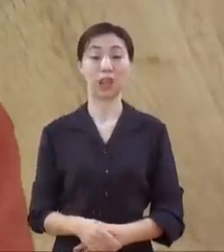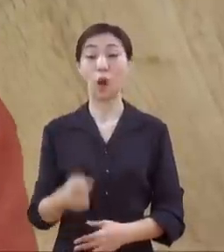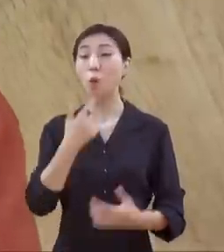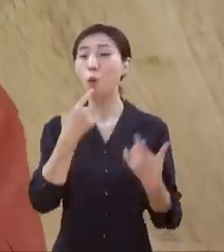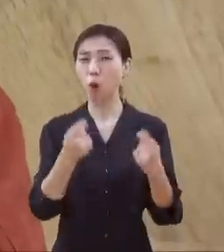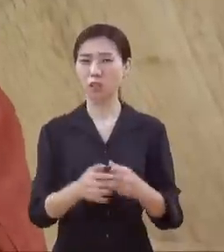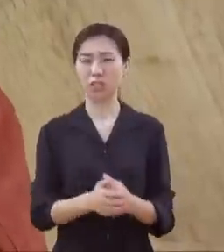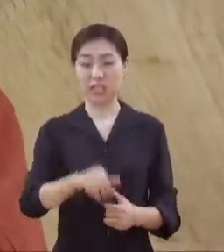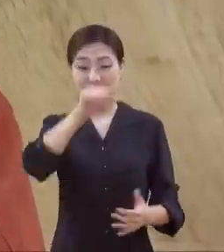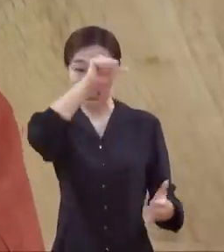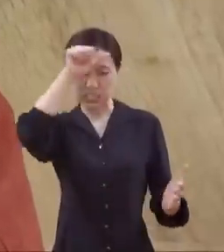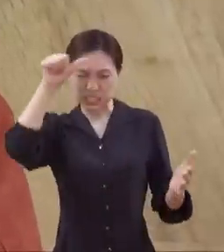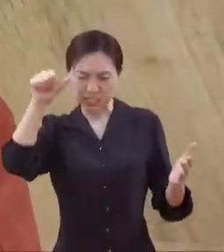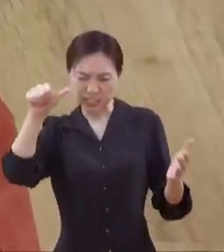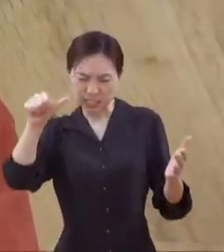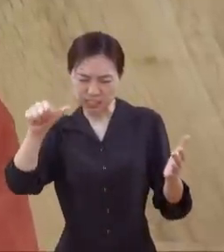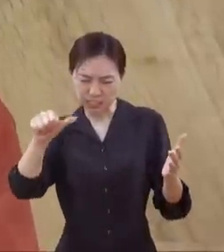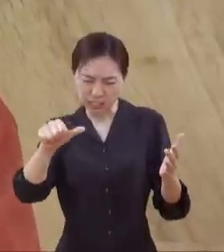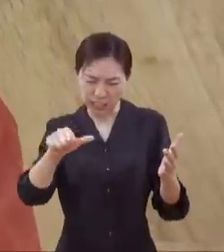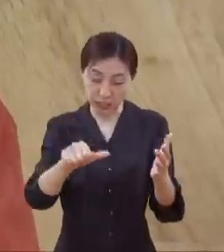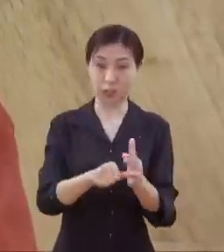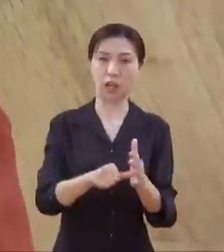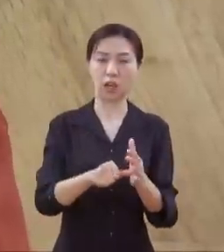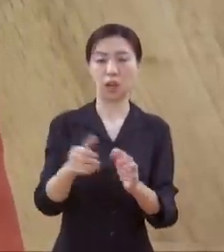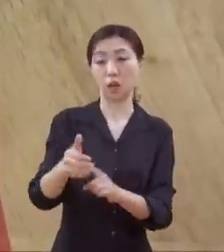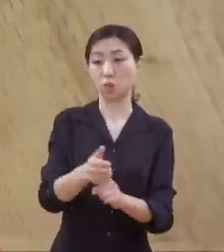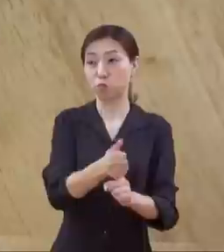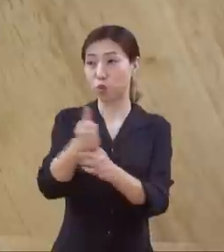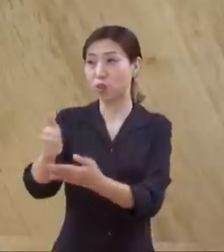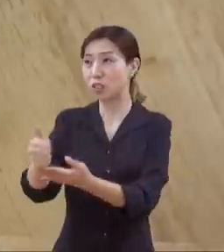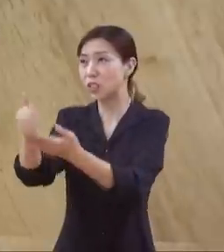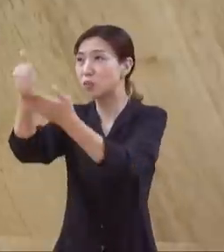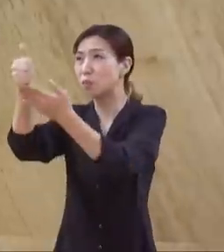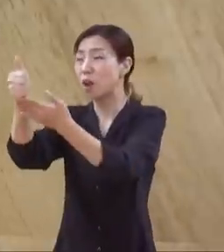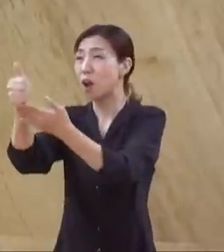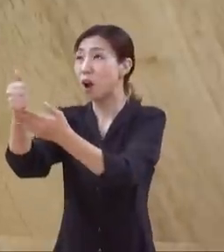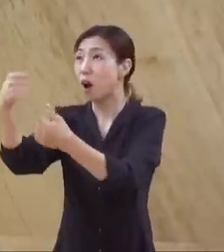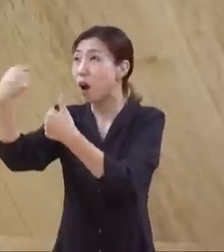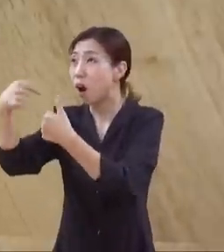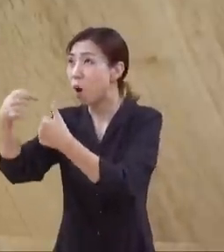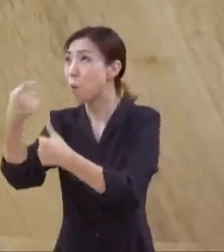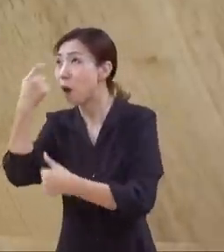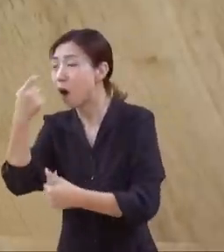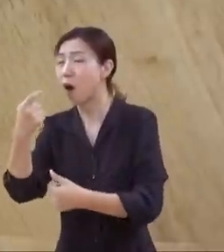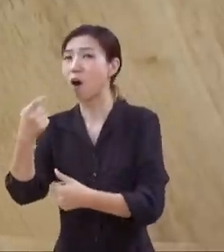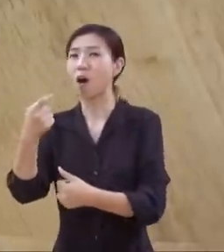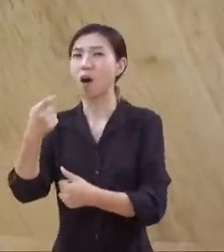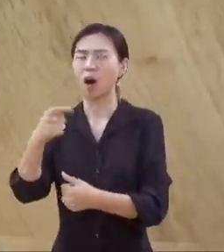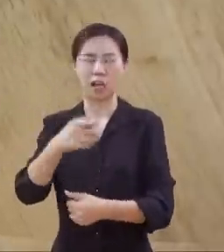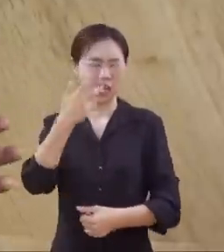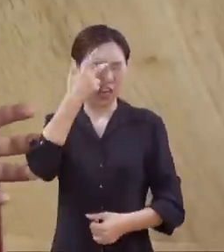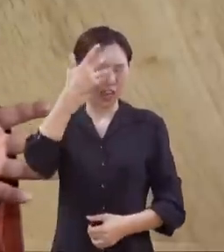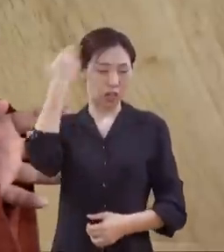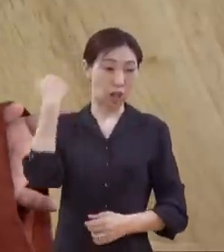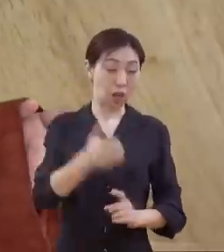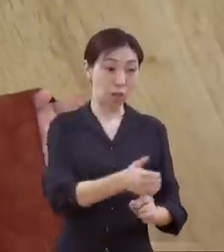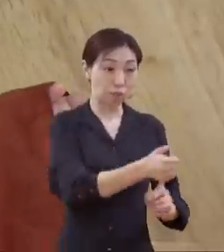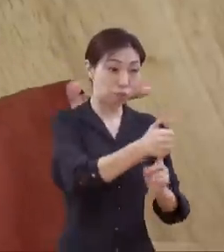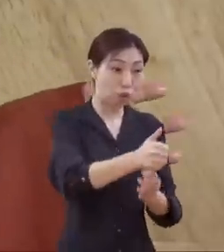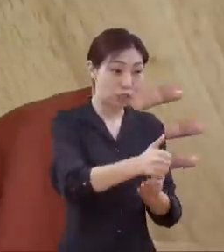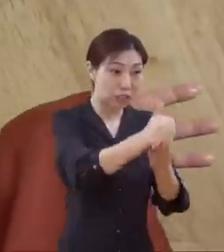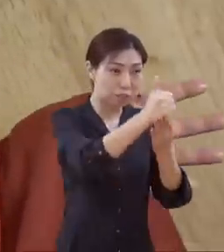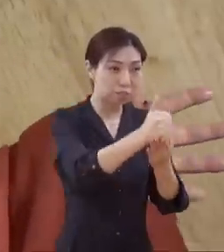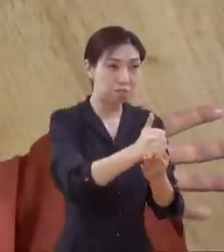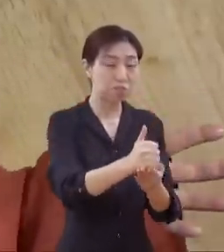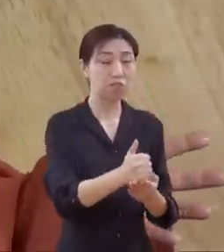만난다는 거 내가 불교에 대해서 전혀 모르고 부처님에 대해서 전혀 관심도 없었는데 이렇게 부처님과